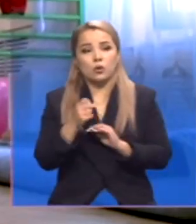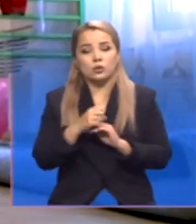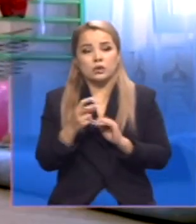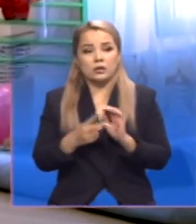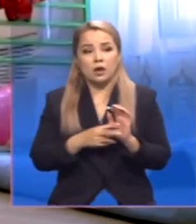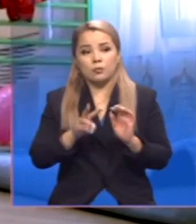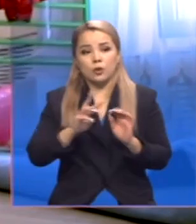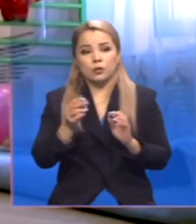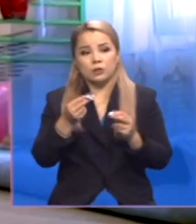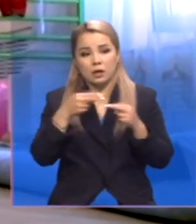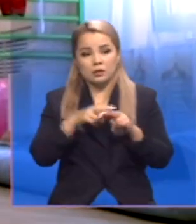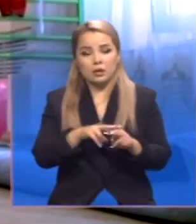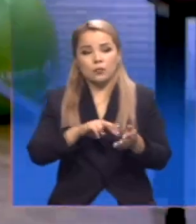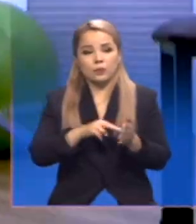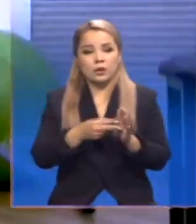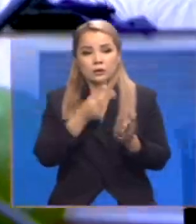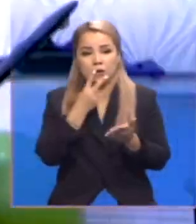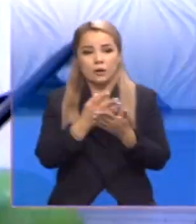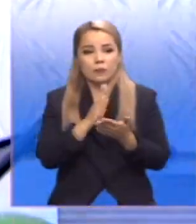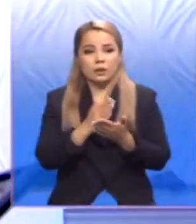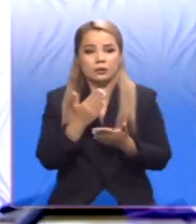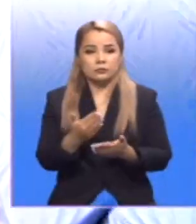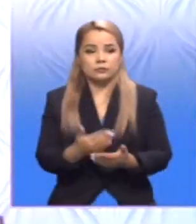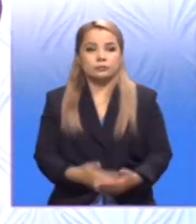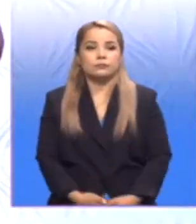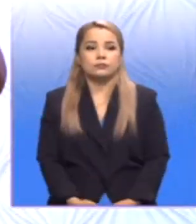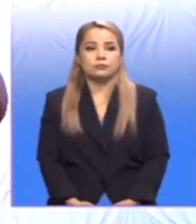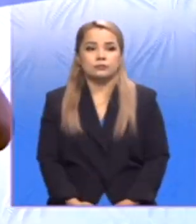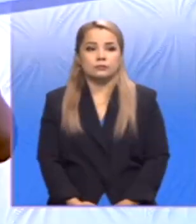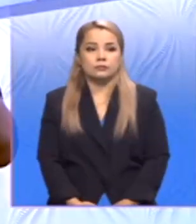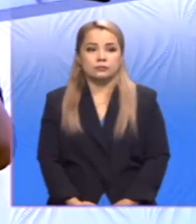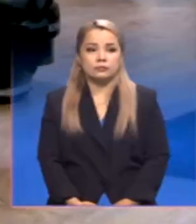миллион теңге бөлуді көздеп отыр.